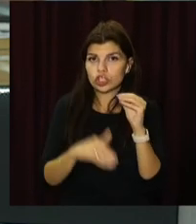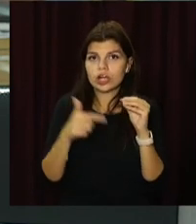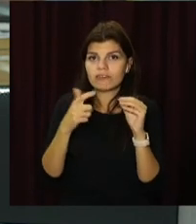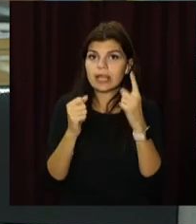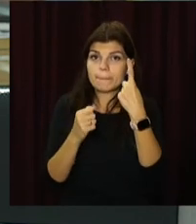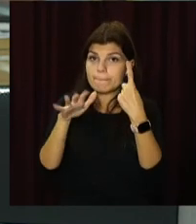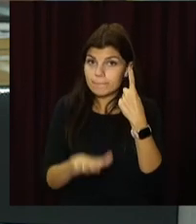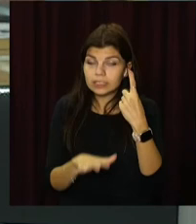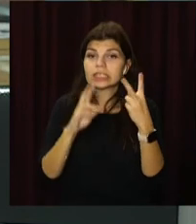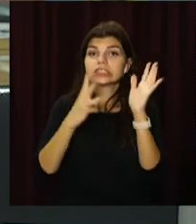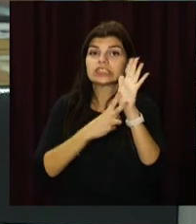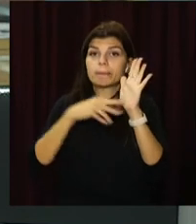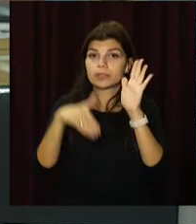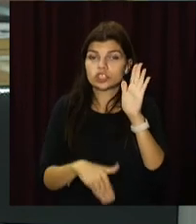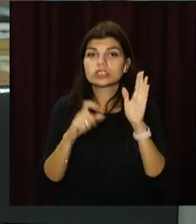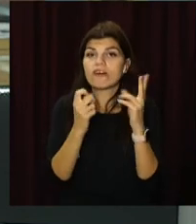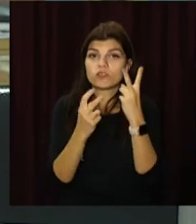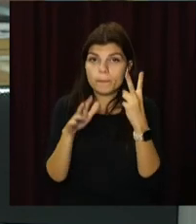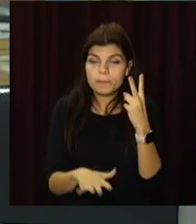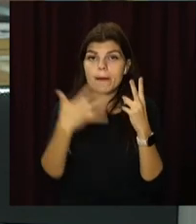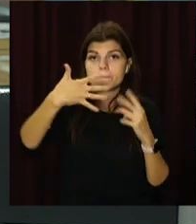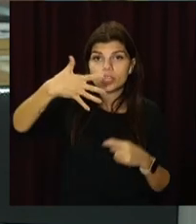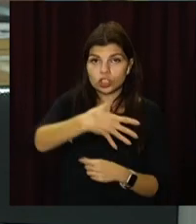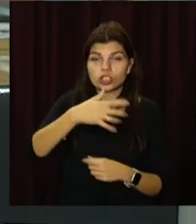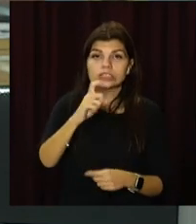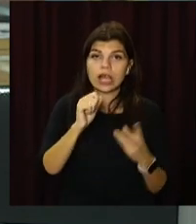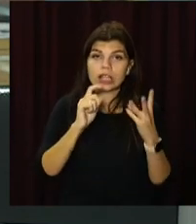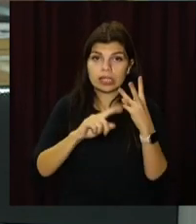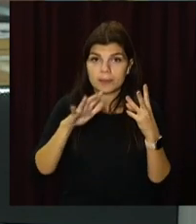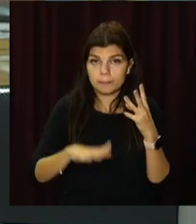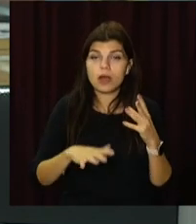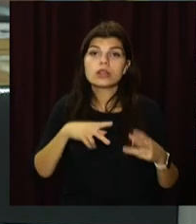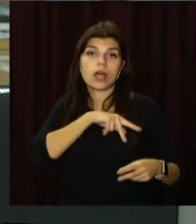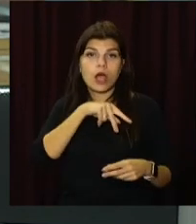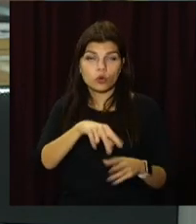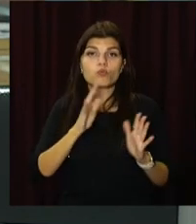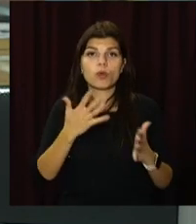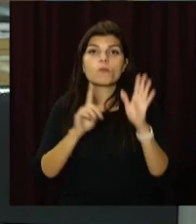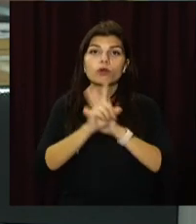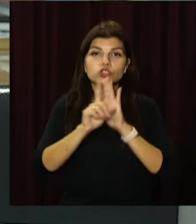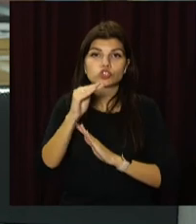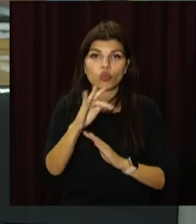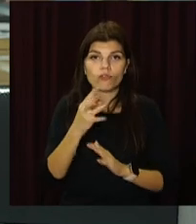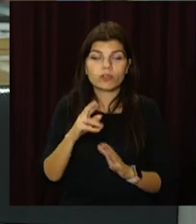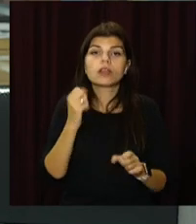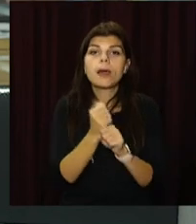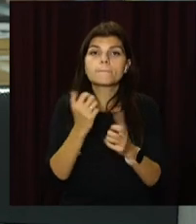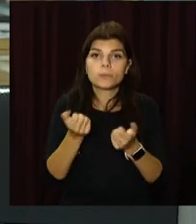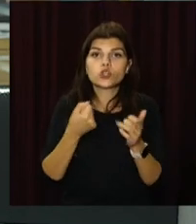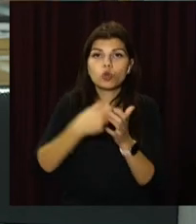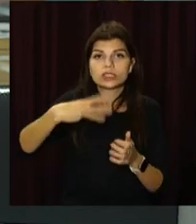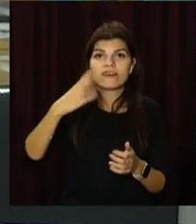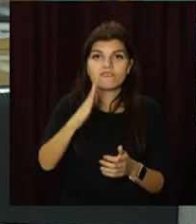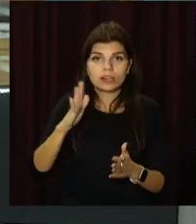за перше місце, 7 тисяч за друге і 5 тисяч за третє. Нагородження на початку жовтня. Роботи на конкурс приймають до